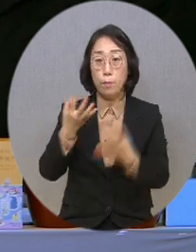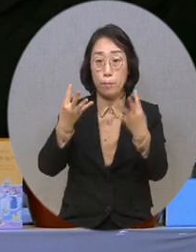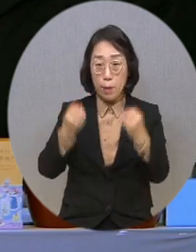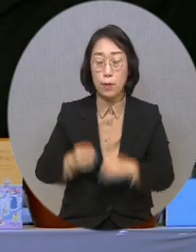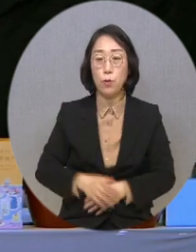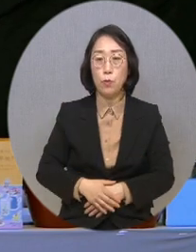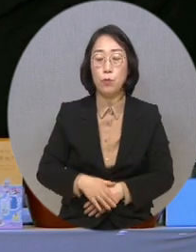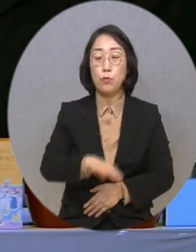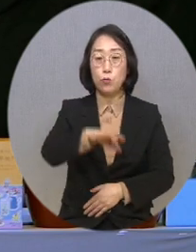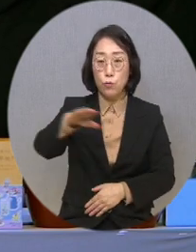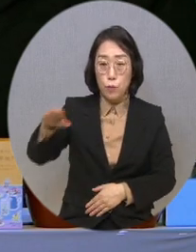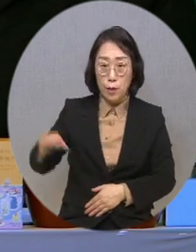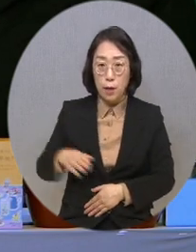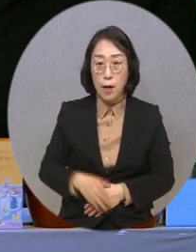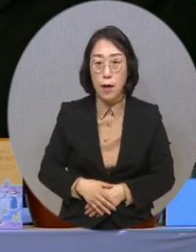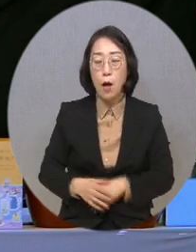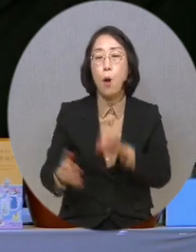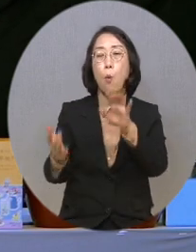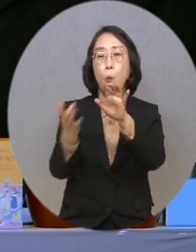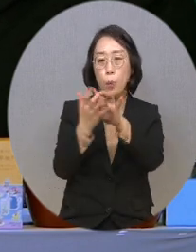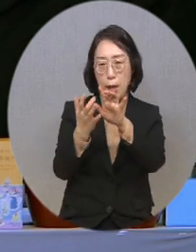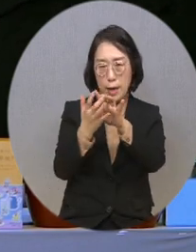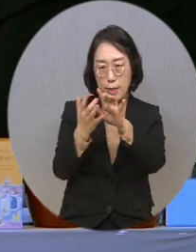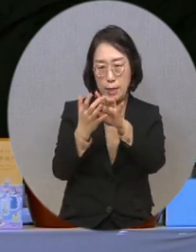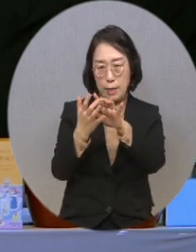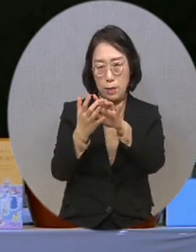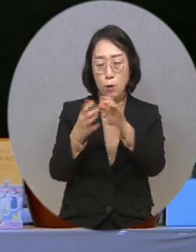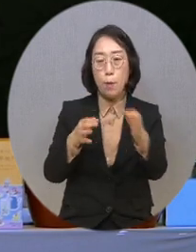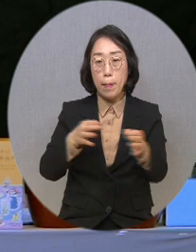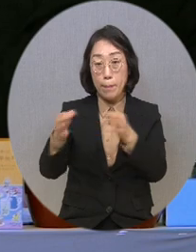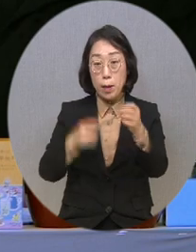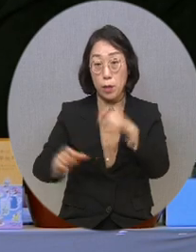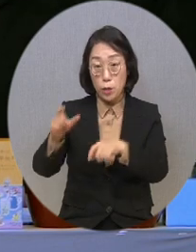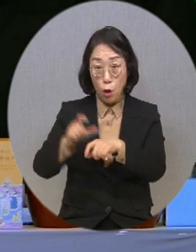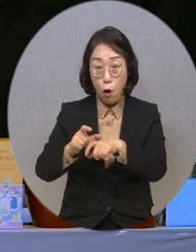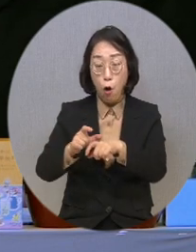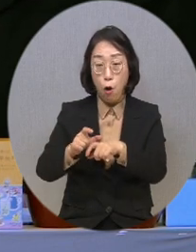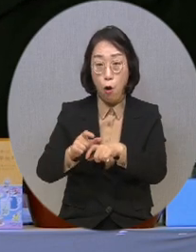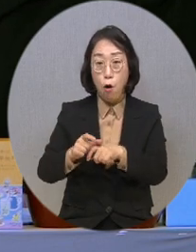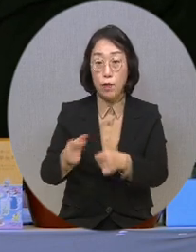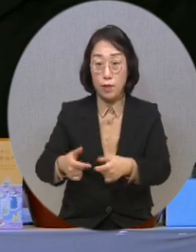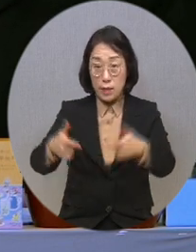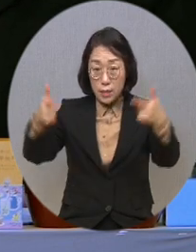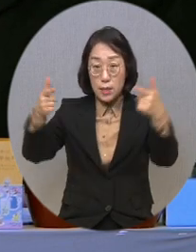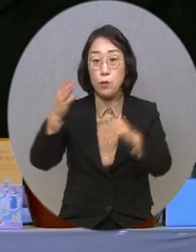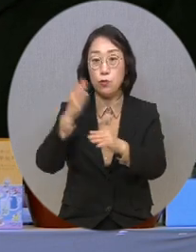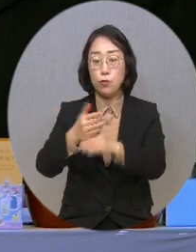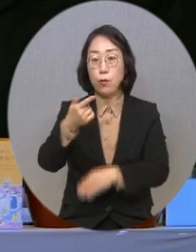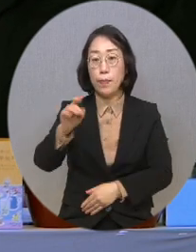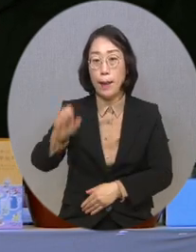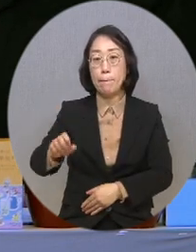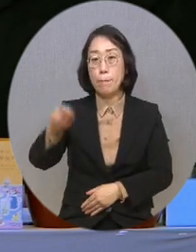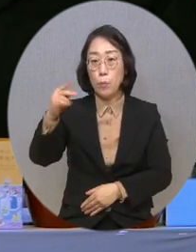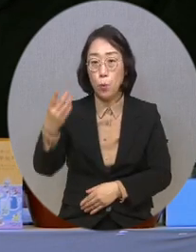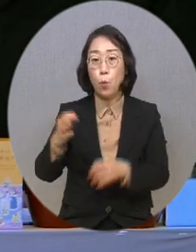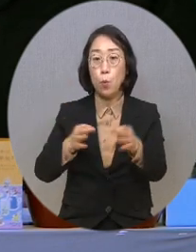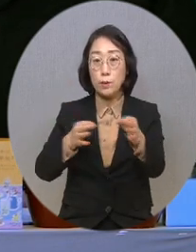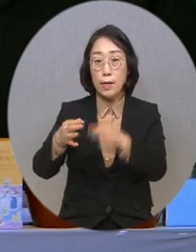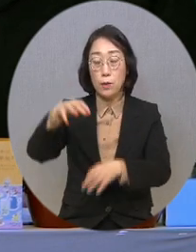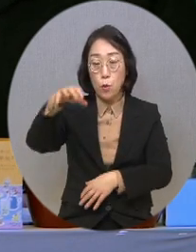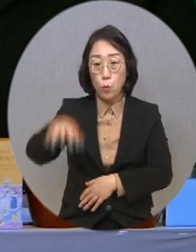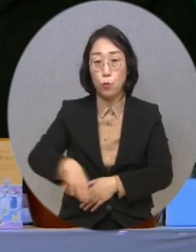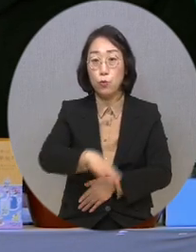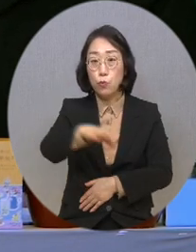그래서 저희들이 이제 오프라인보다는 온라인 쪽에 지금 판매를 강화하고 있고요. 거기에서 이제 남도장터에 우리 지역에